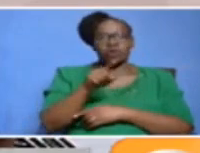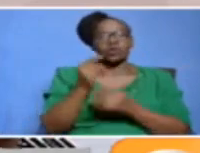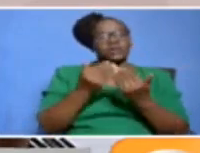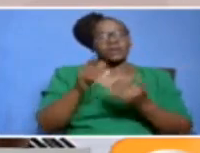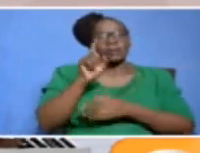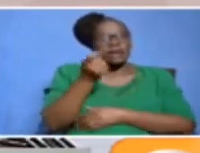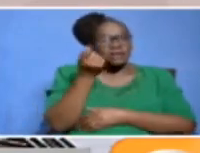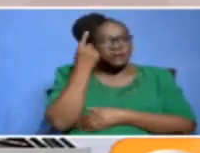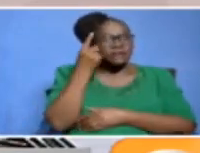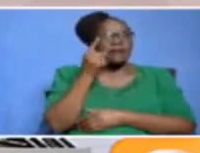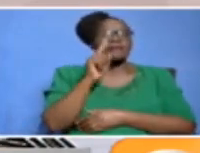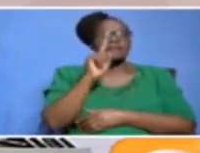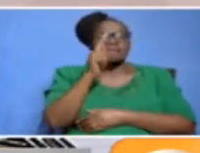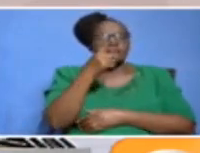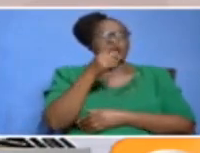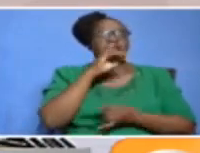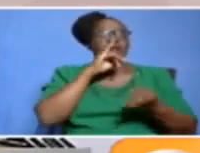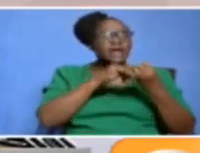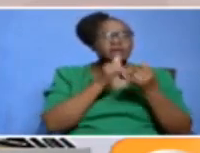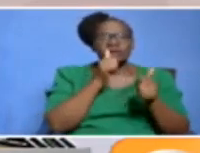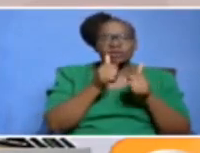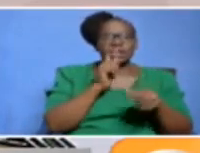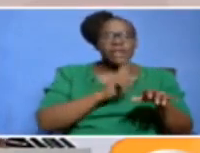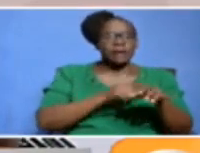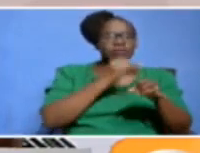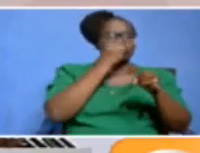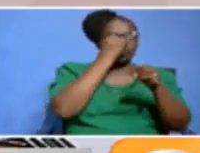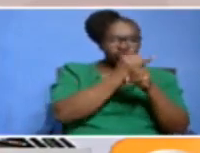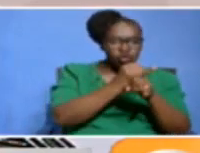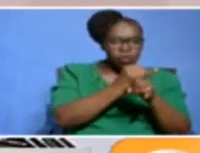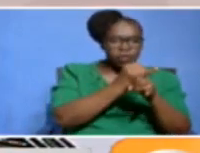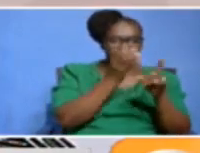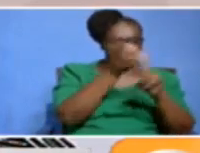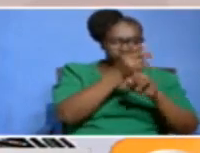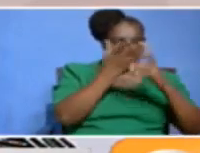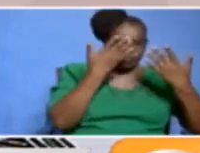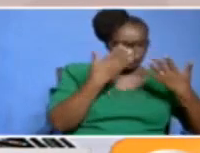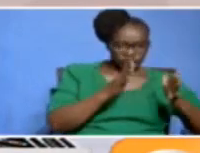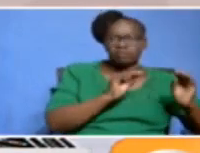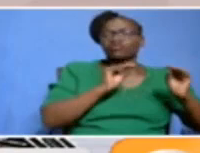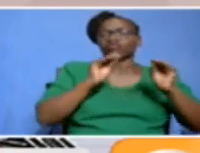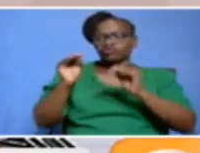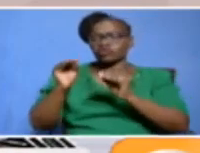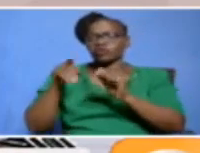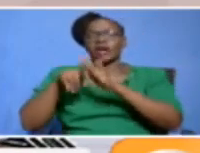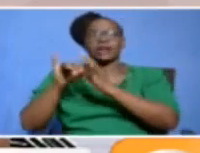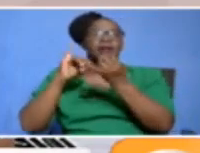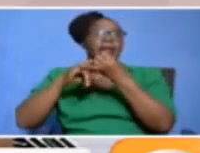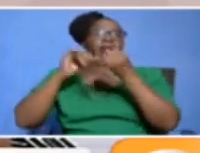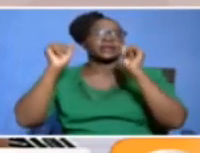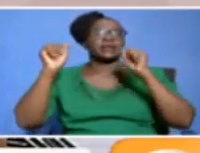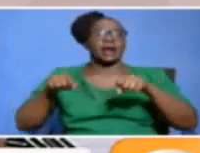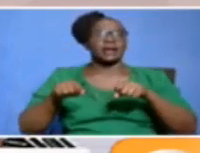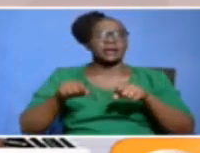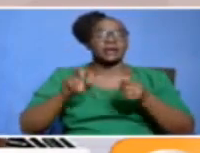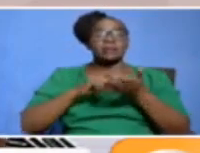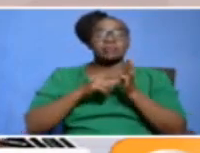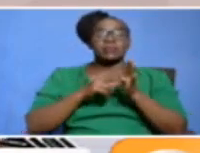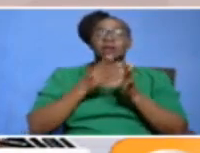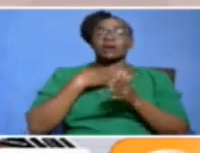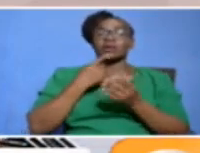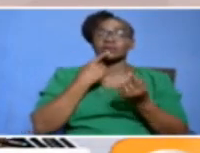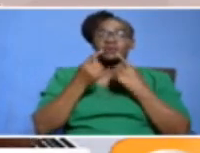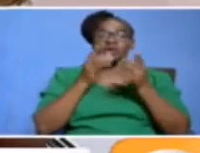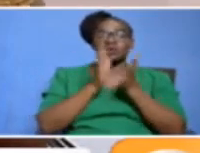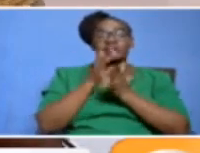kwamba bwana wa kwanza ni kazi atakayekuwa amepata ndio atafute bwana. Hili jambo limeongewa na mkala kuhusu la hawa wazazi ambao